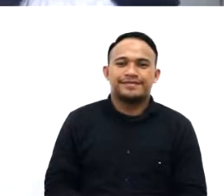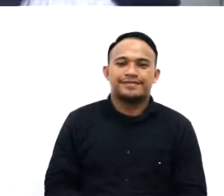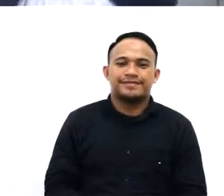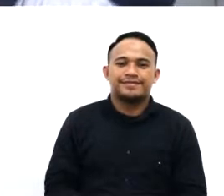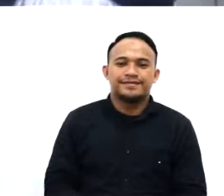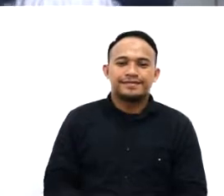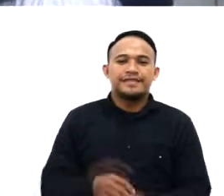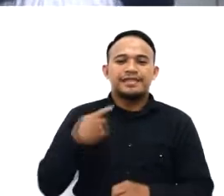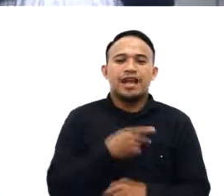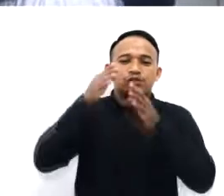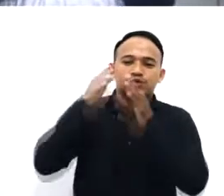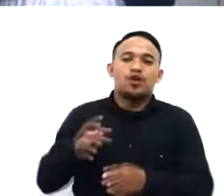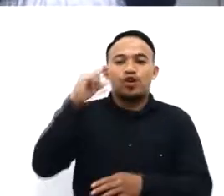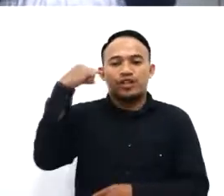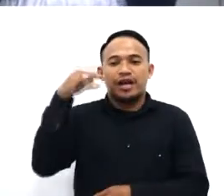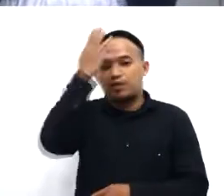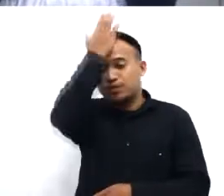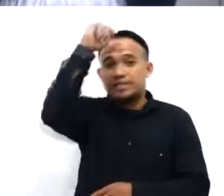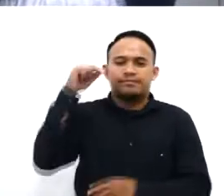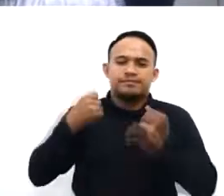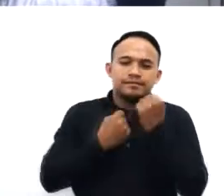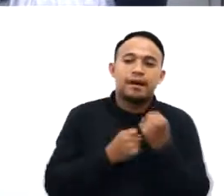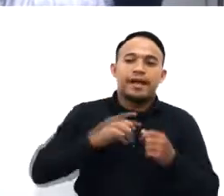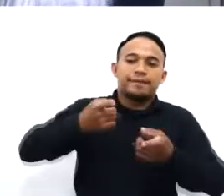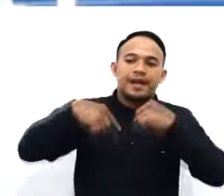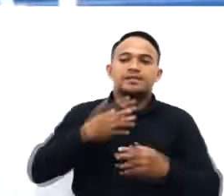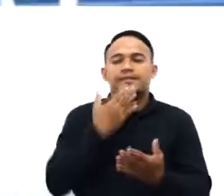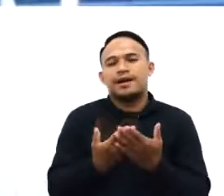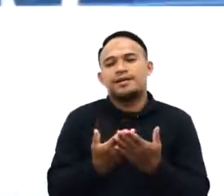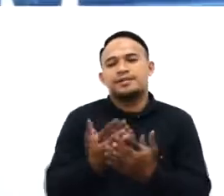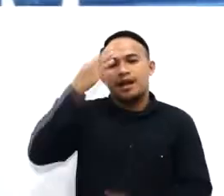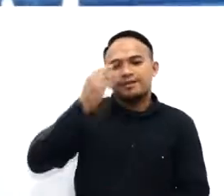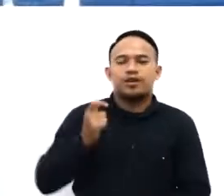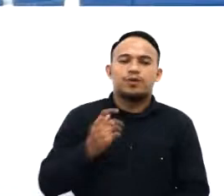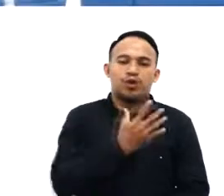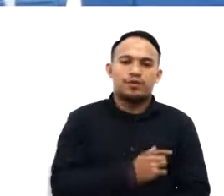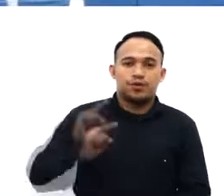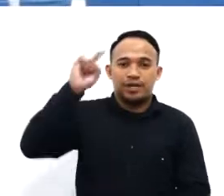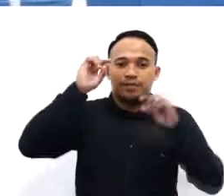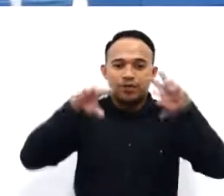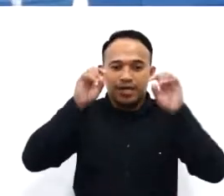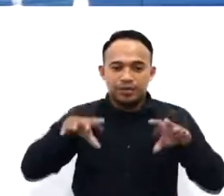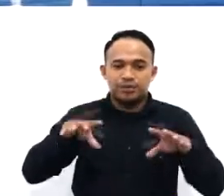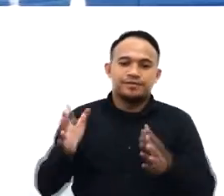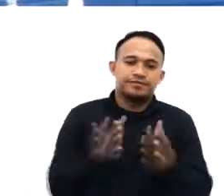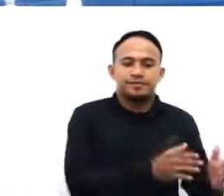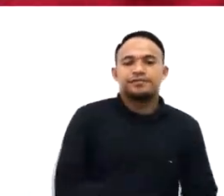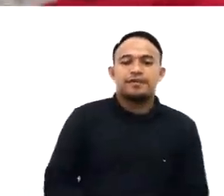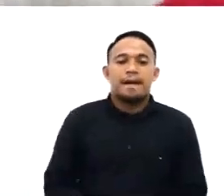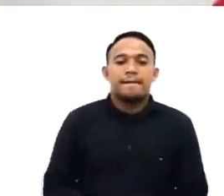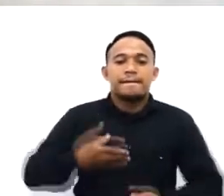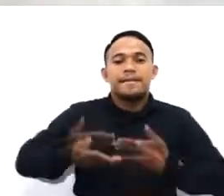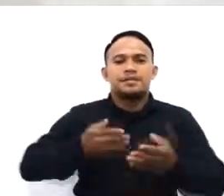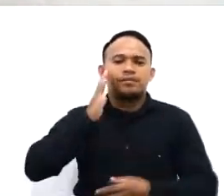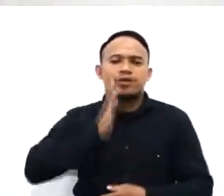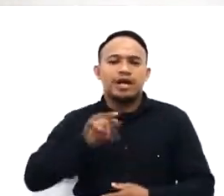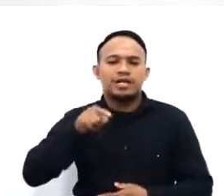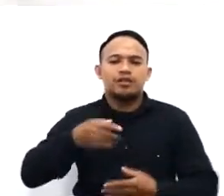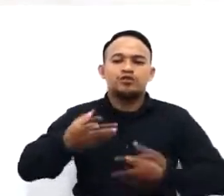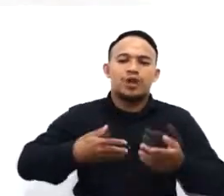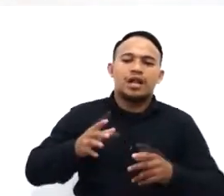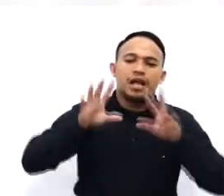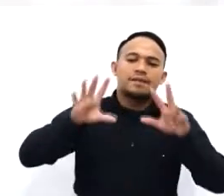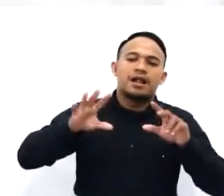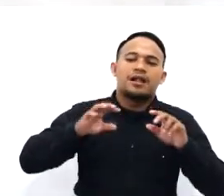kasih. Assalamualaikum warahmatullahi wabarakatuh dan salam. Pasar murah menjual 8 komoditi dengan harga